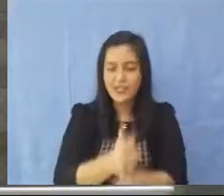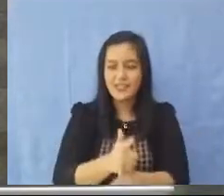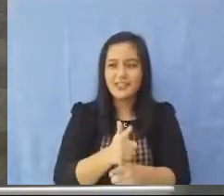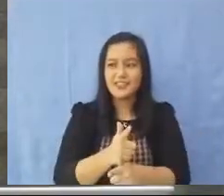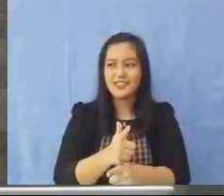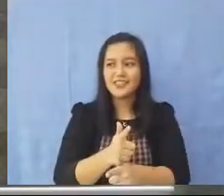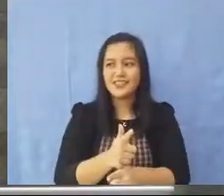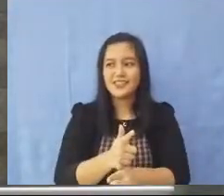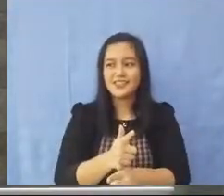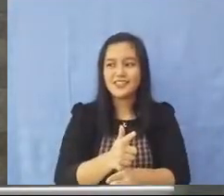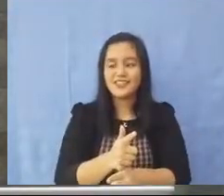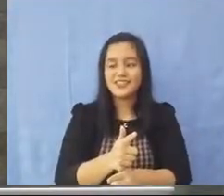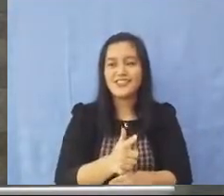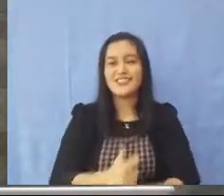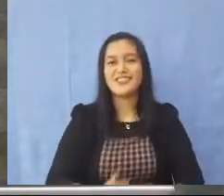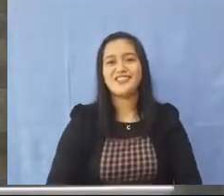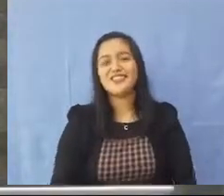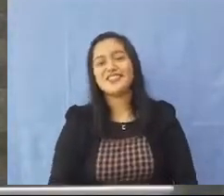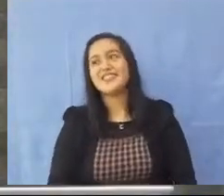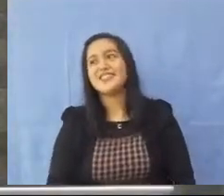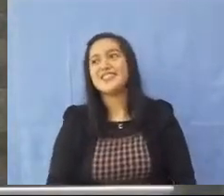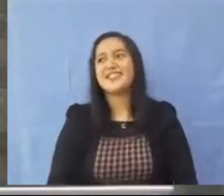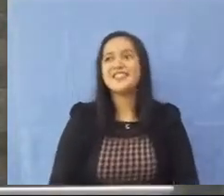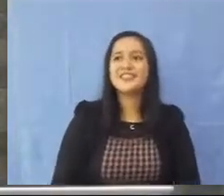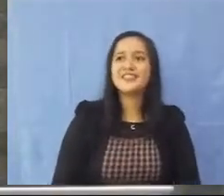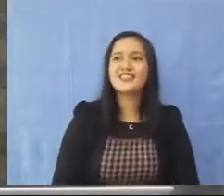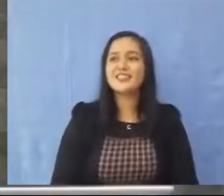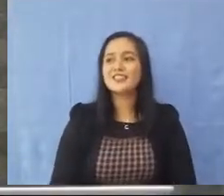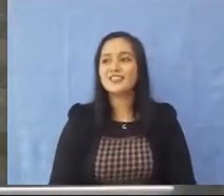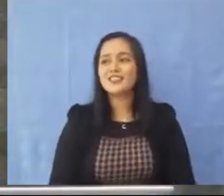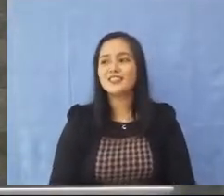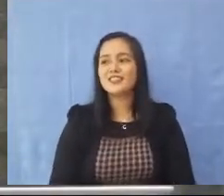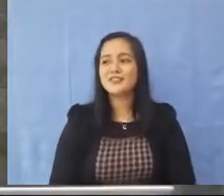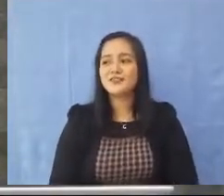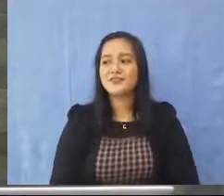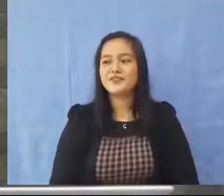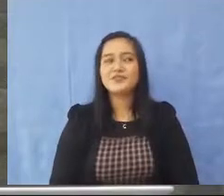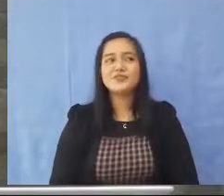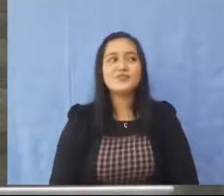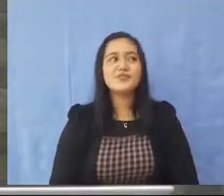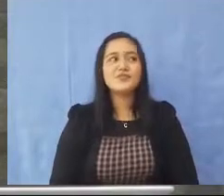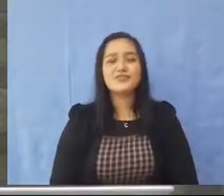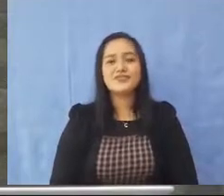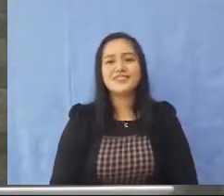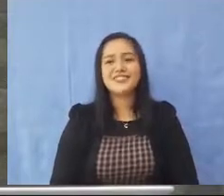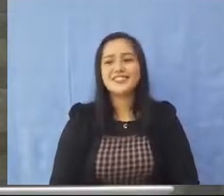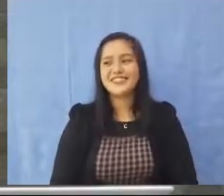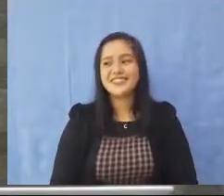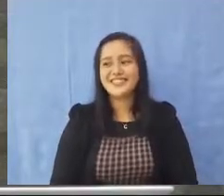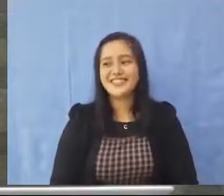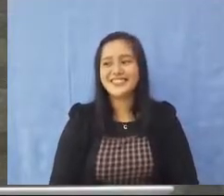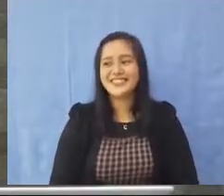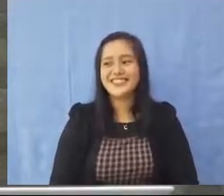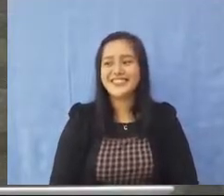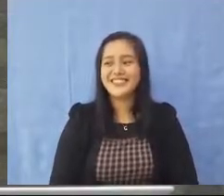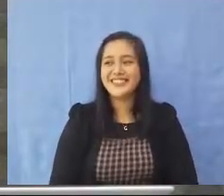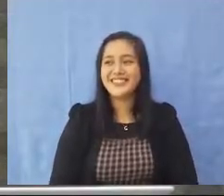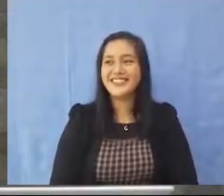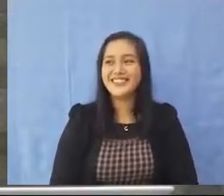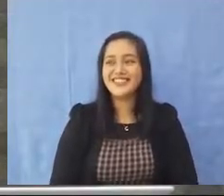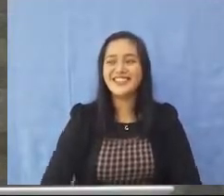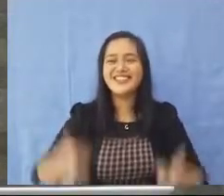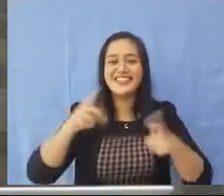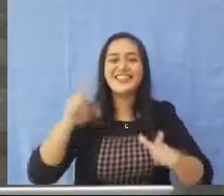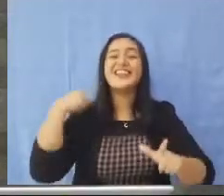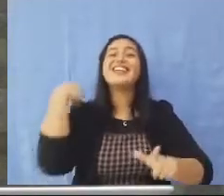may heads up na kayo. Alright? Heads up pa lang yon. Wala pa yung ikababagsak nyo. Wow, nanakot. Alright? Let's all